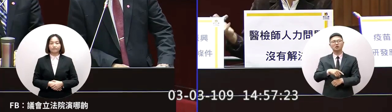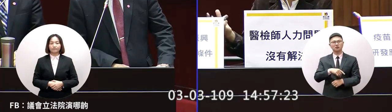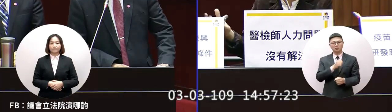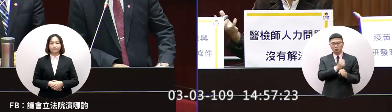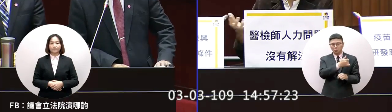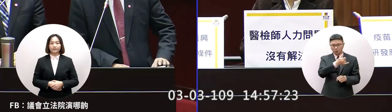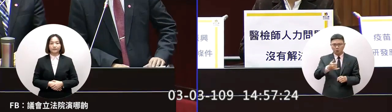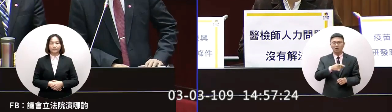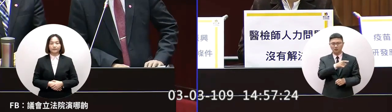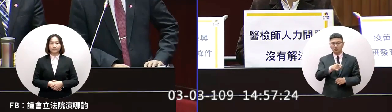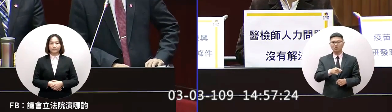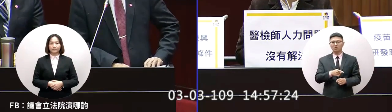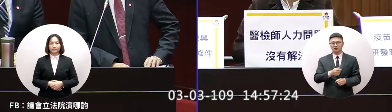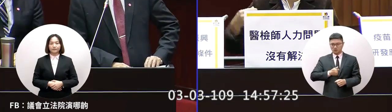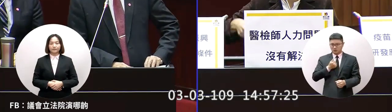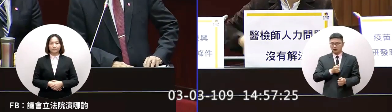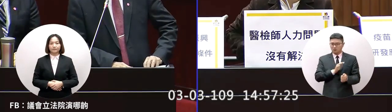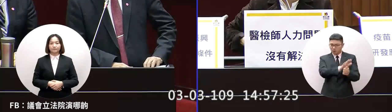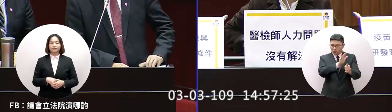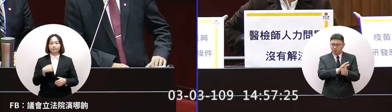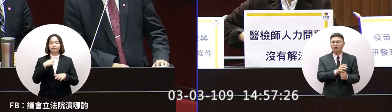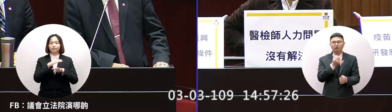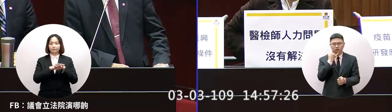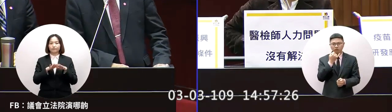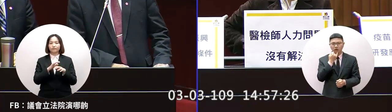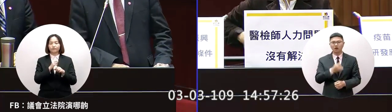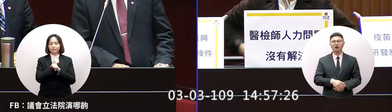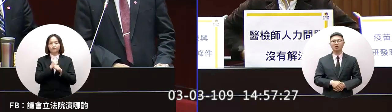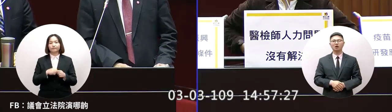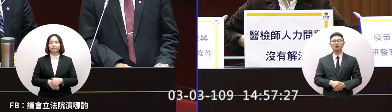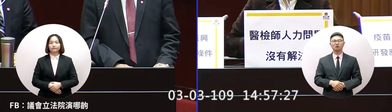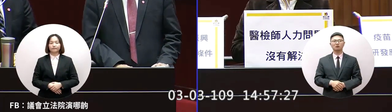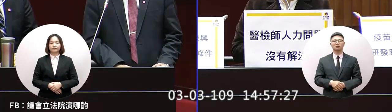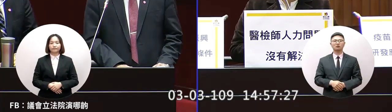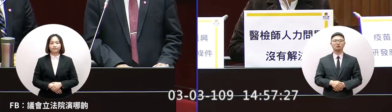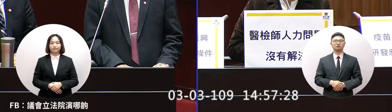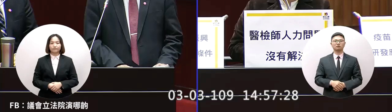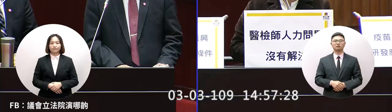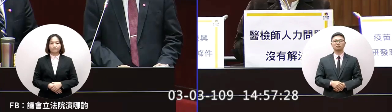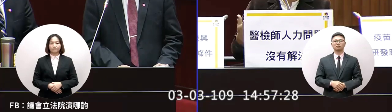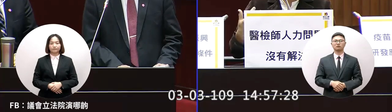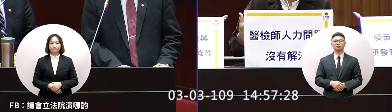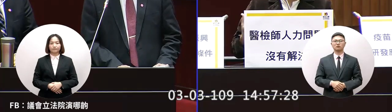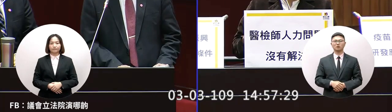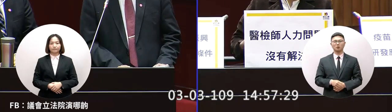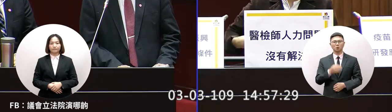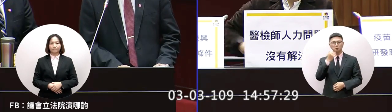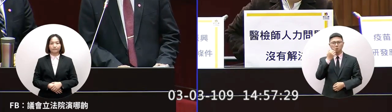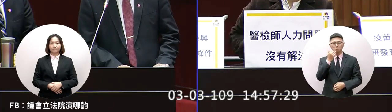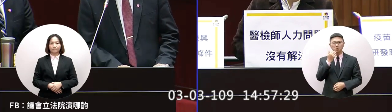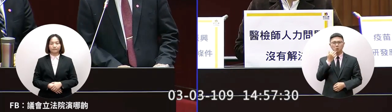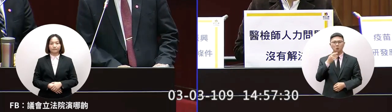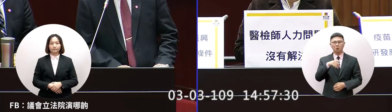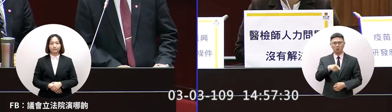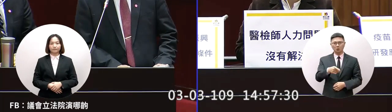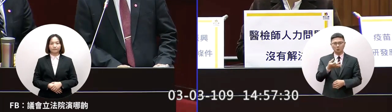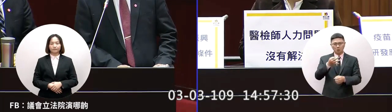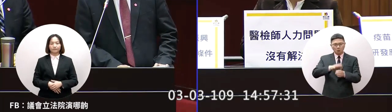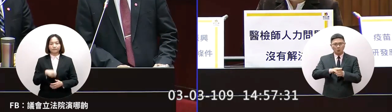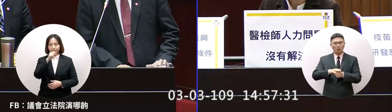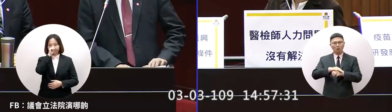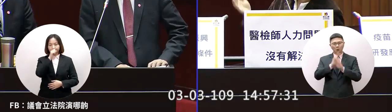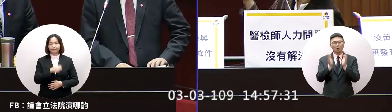以确定能够达到这个钱，而不是只是掉。落入这个业者的口袋。